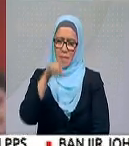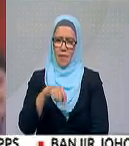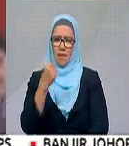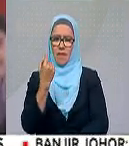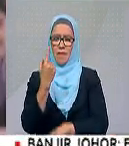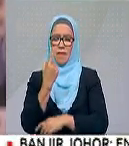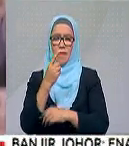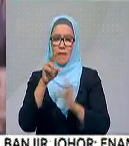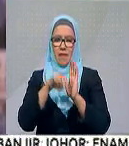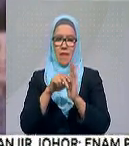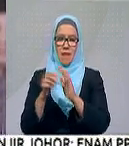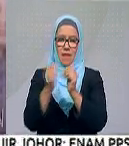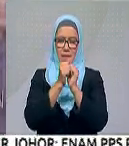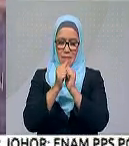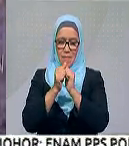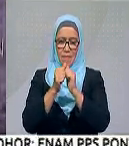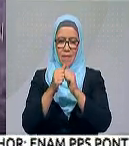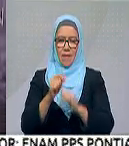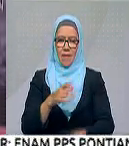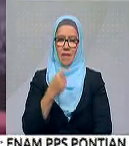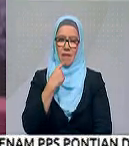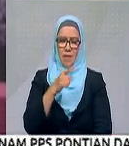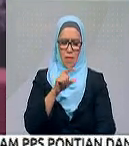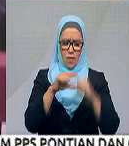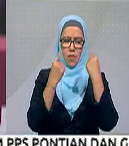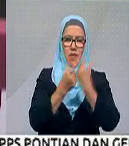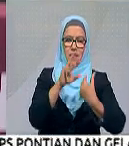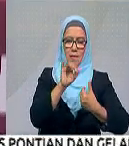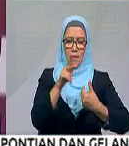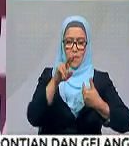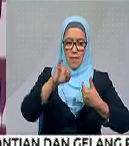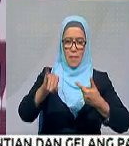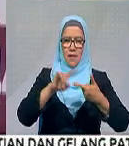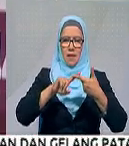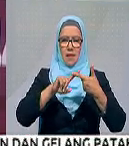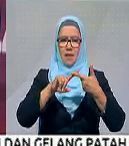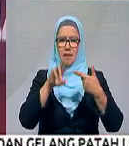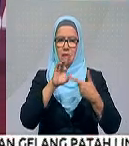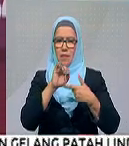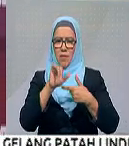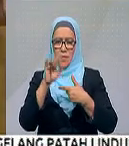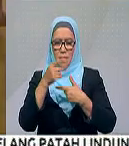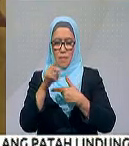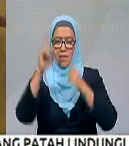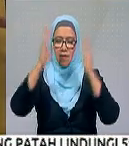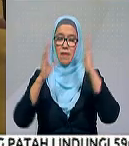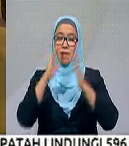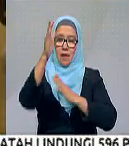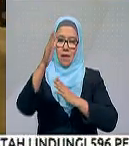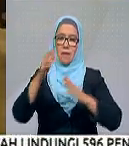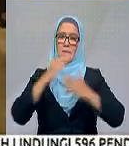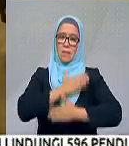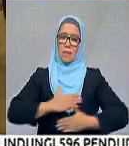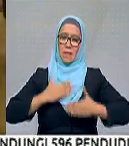Mereka yang terdiri daripada kumpulan Rabadi, Iwan Shahman, Dakmi dan artis nasyid Munshid Malaysia bakal menghiburkan pengunjung